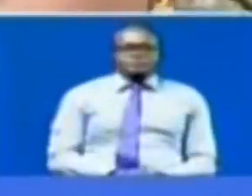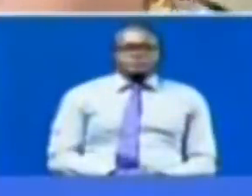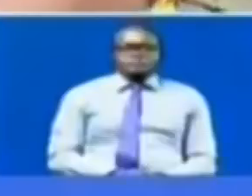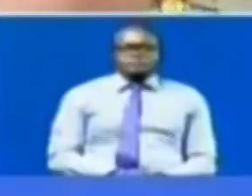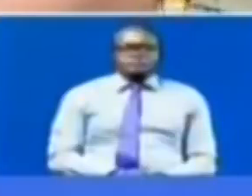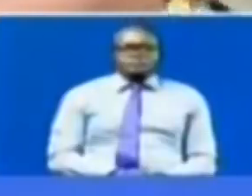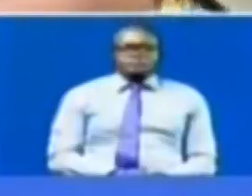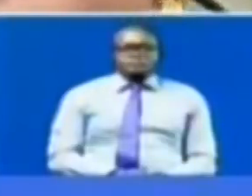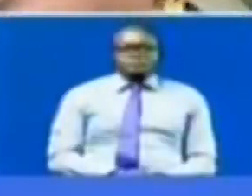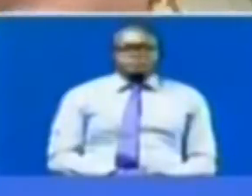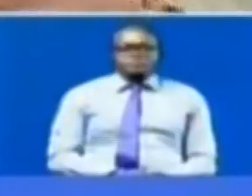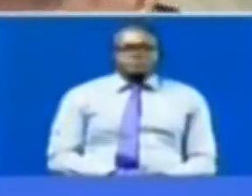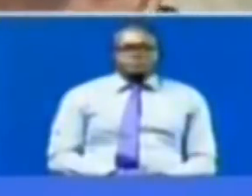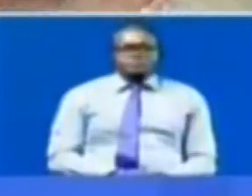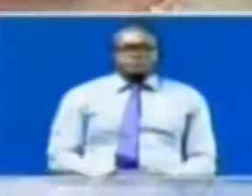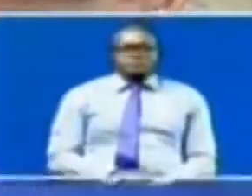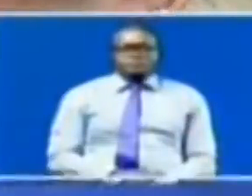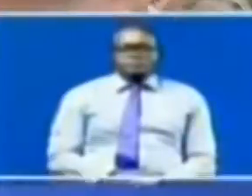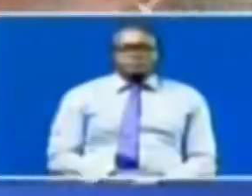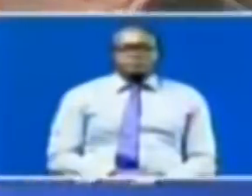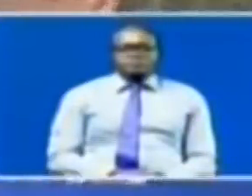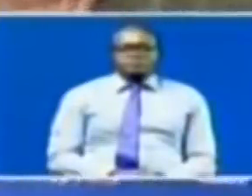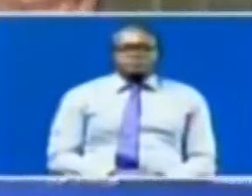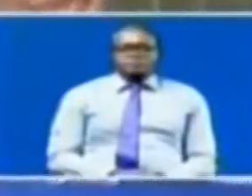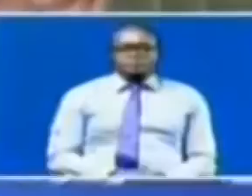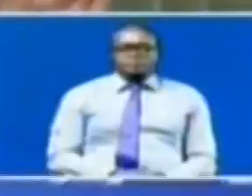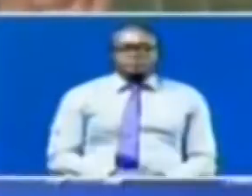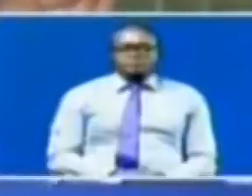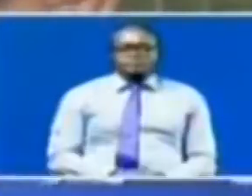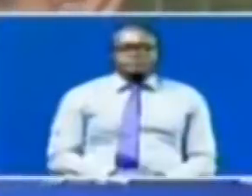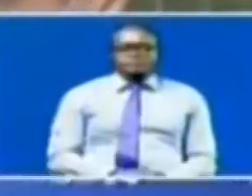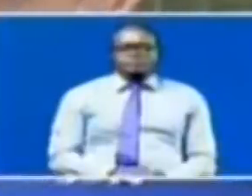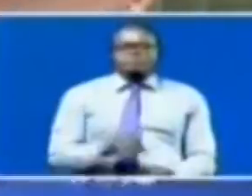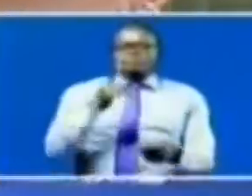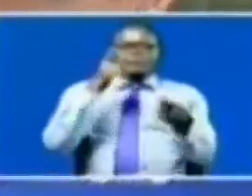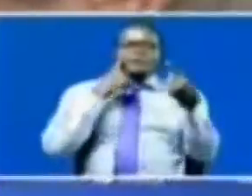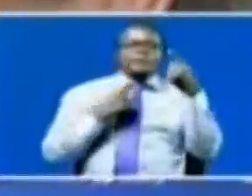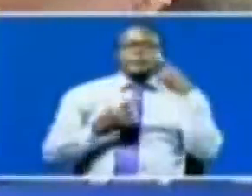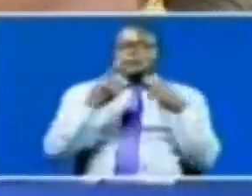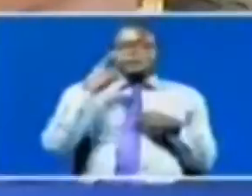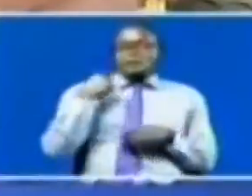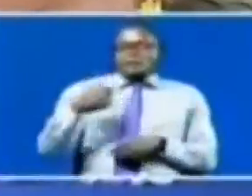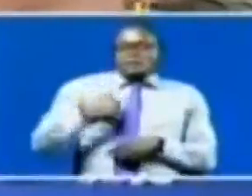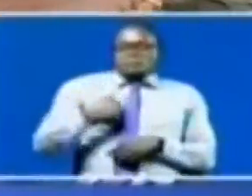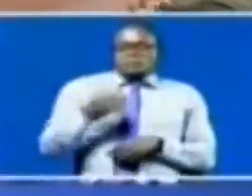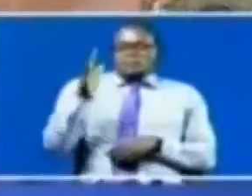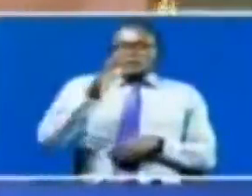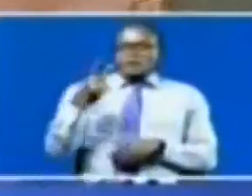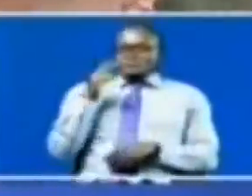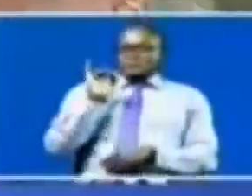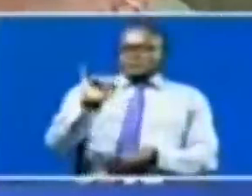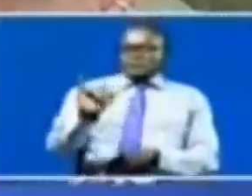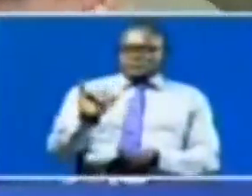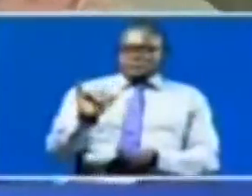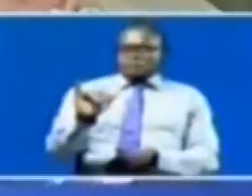yangu. Na hata mwana yangu anja ikosana na mtu. Ai, jwe si jwe. Iwa